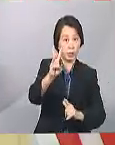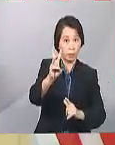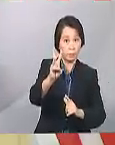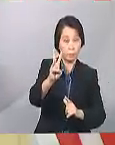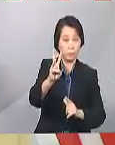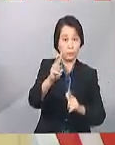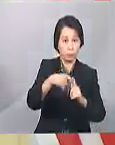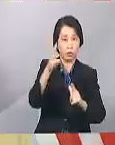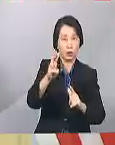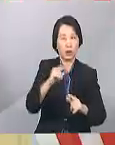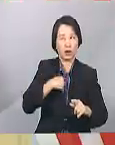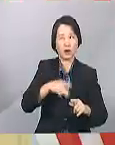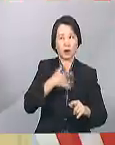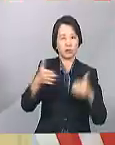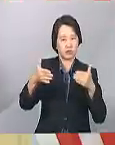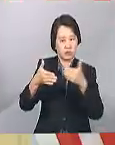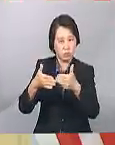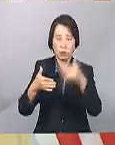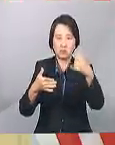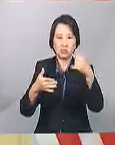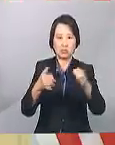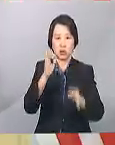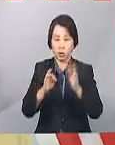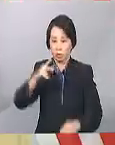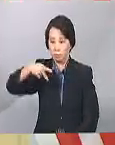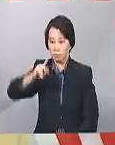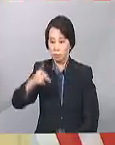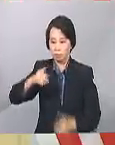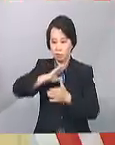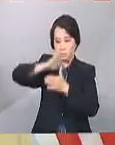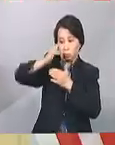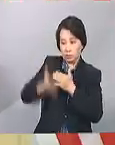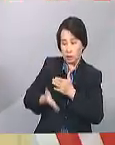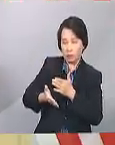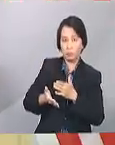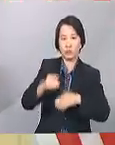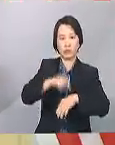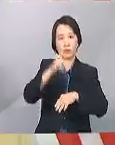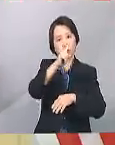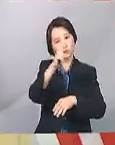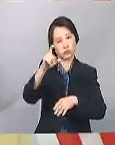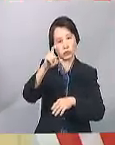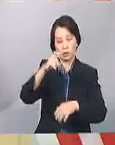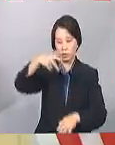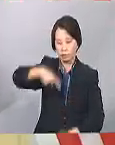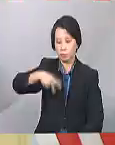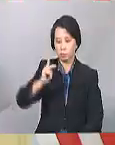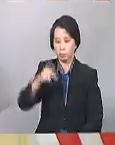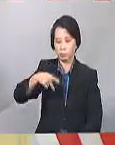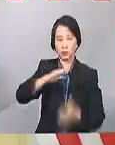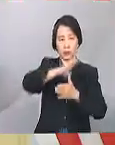Jun, saya kira terlalu rapat. Kalaupun PKP ditamatkan, mungkin dalam masa satu bulan PKP